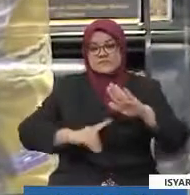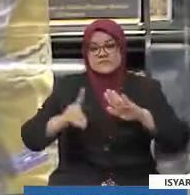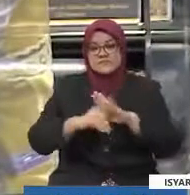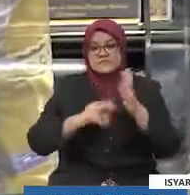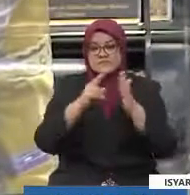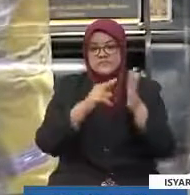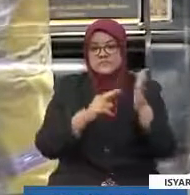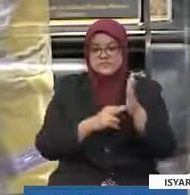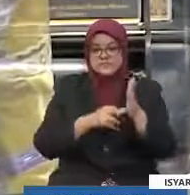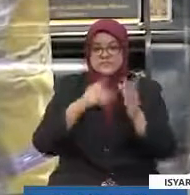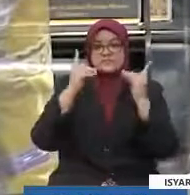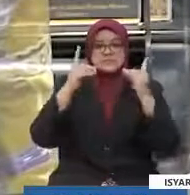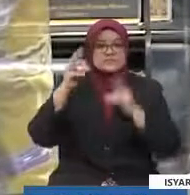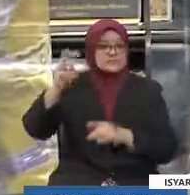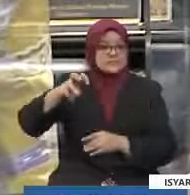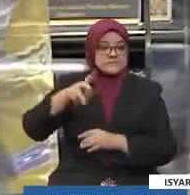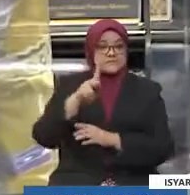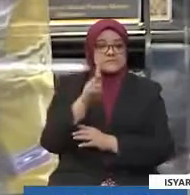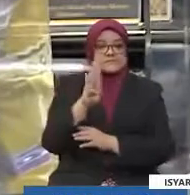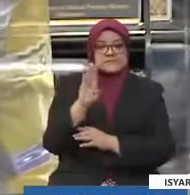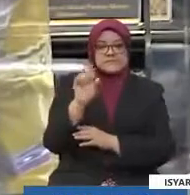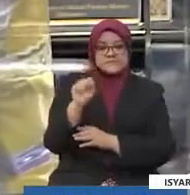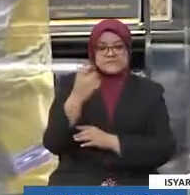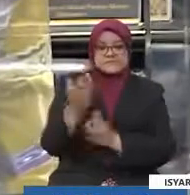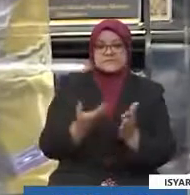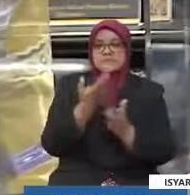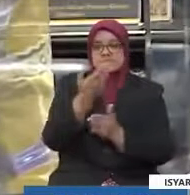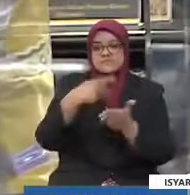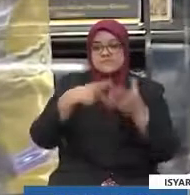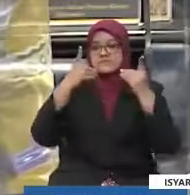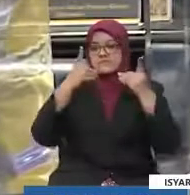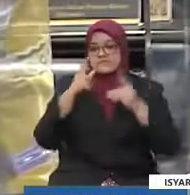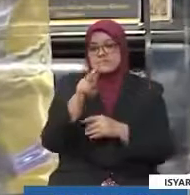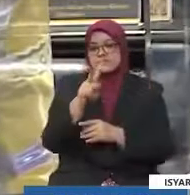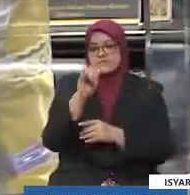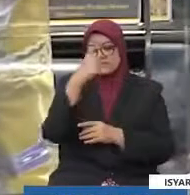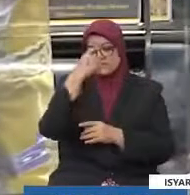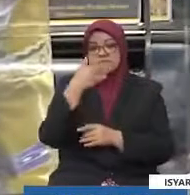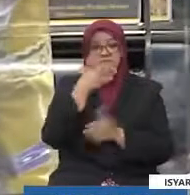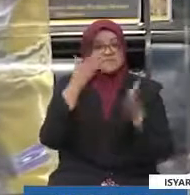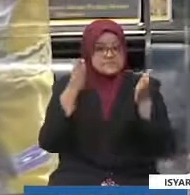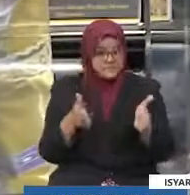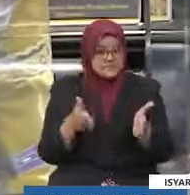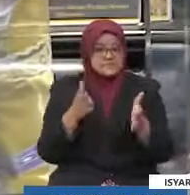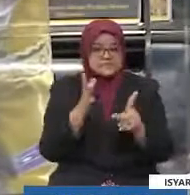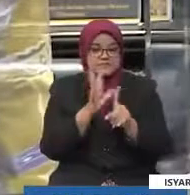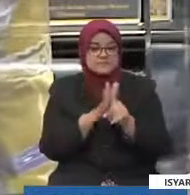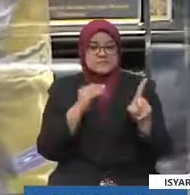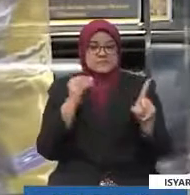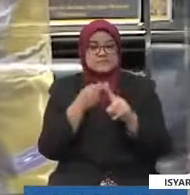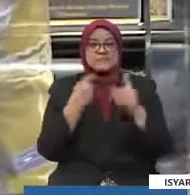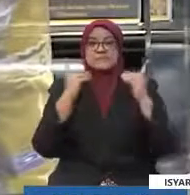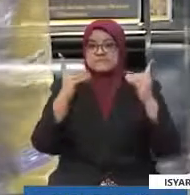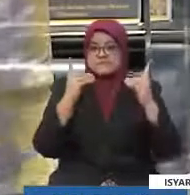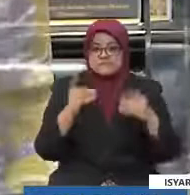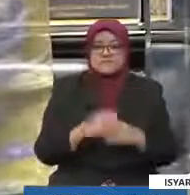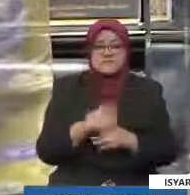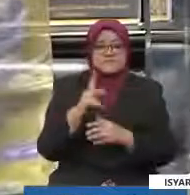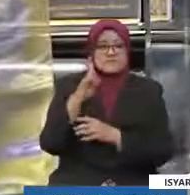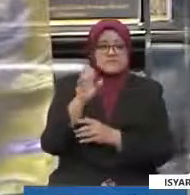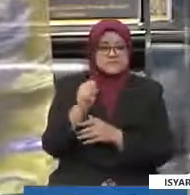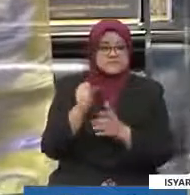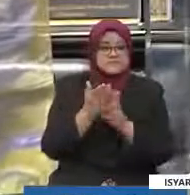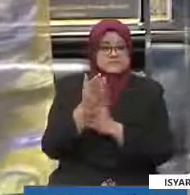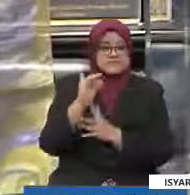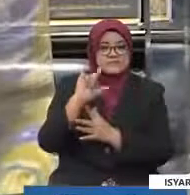mengenai pendidikan dan pendidikan wajib, KBS telah menawarkan pendidikan TVET dan kemahiran kepada belia yang telah tercicir daripada pendidikan.